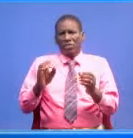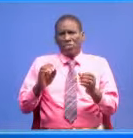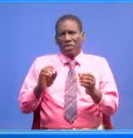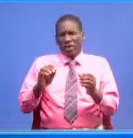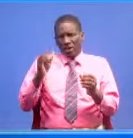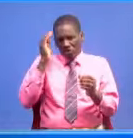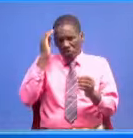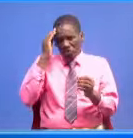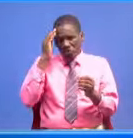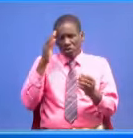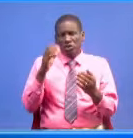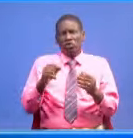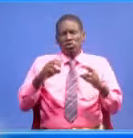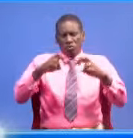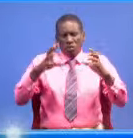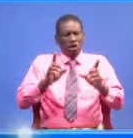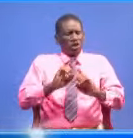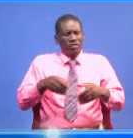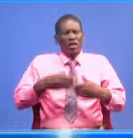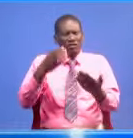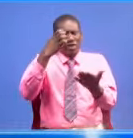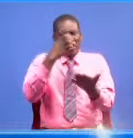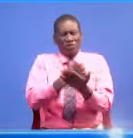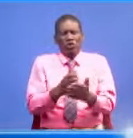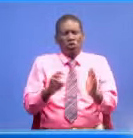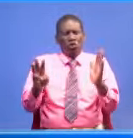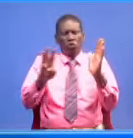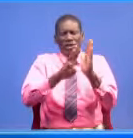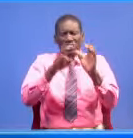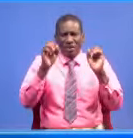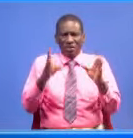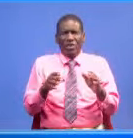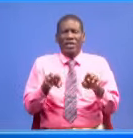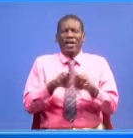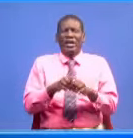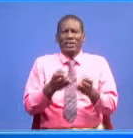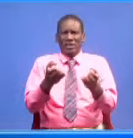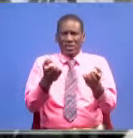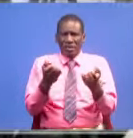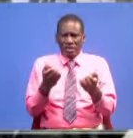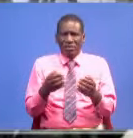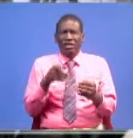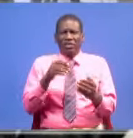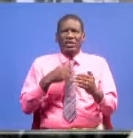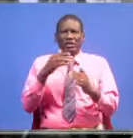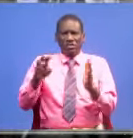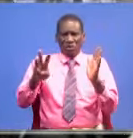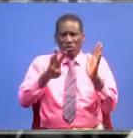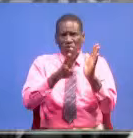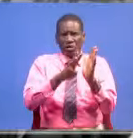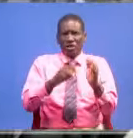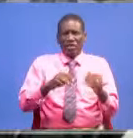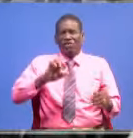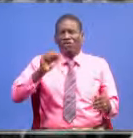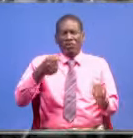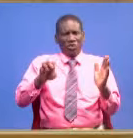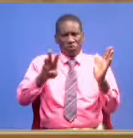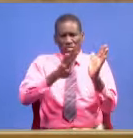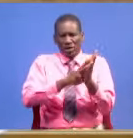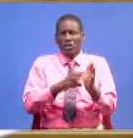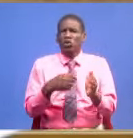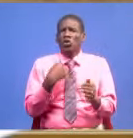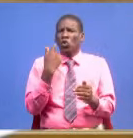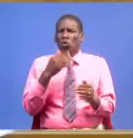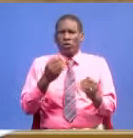kukosa kuwasilisha ushahidi ama mashahidi zaidi ilivyotakikana. Hii ni baada ya ushahidi shahidi watano na ambaye